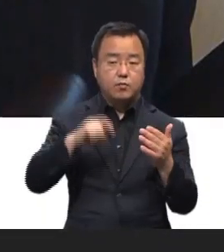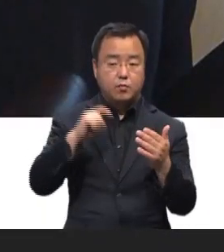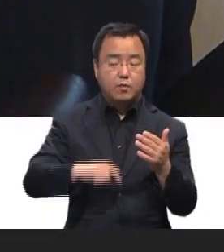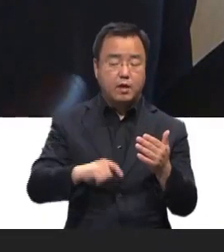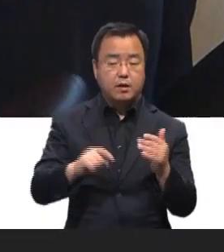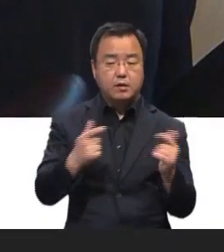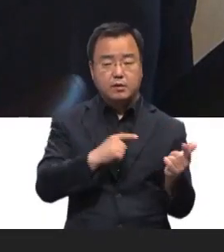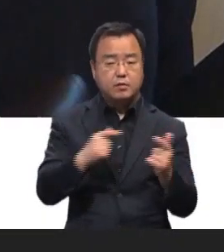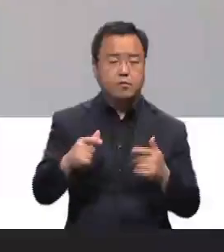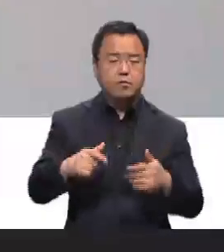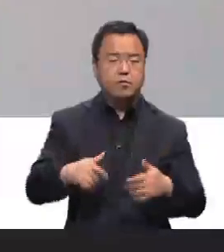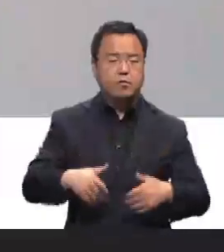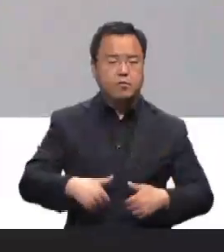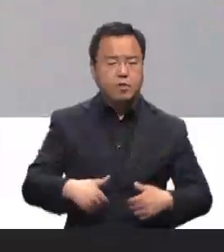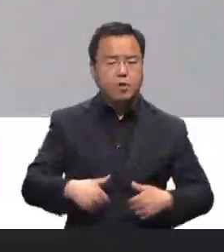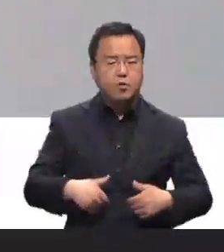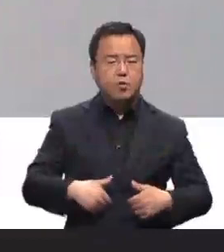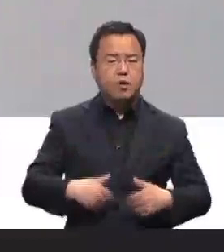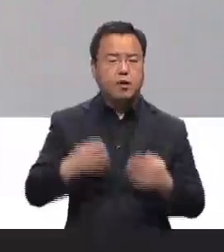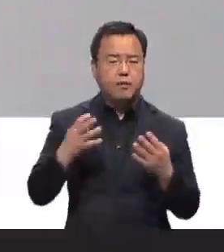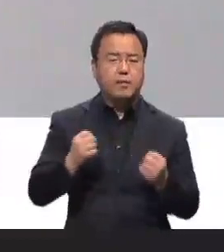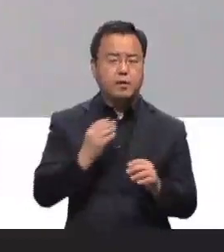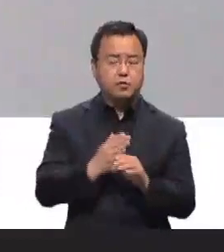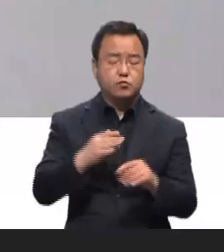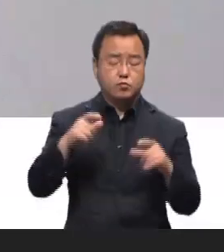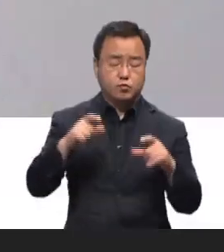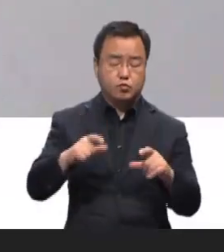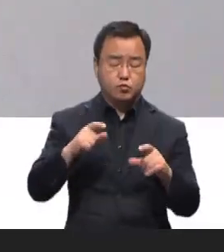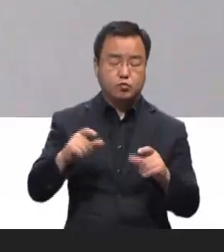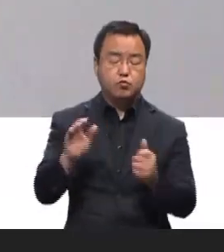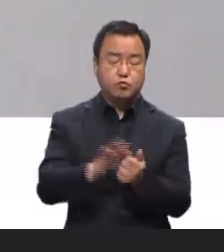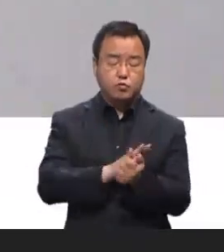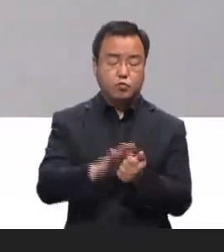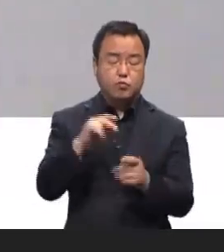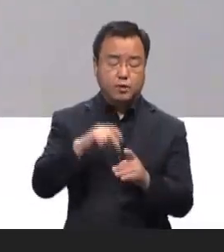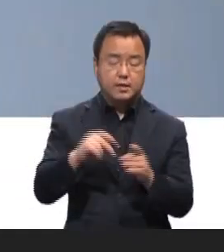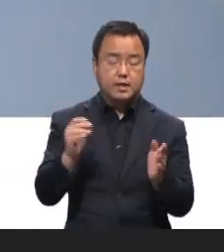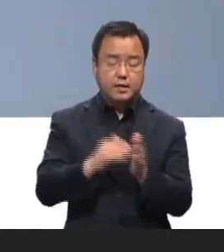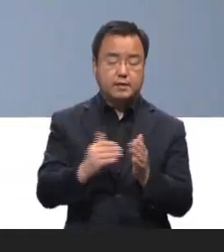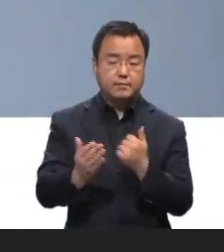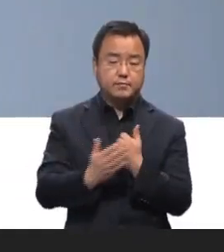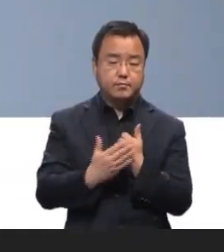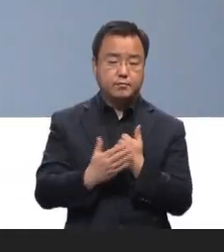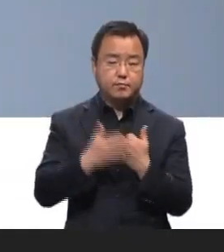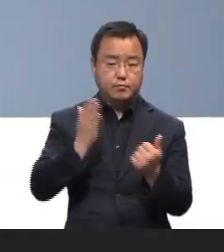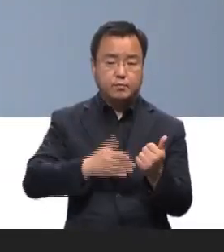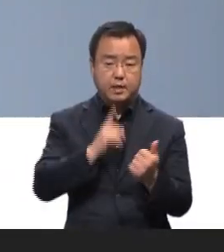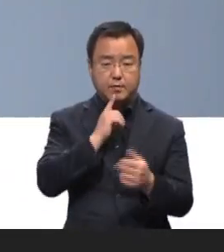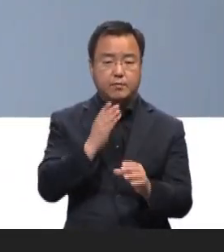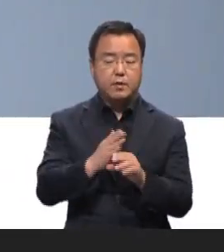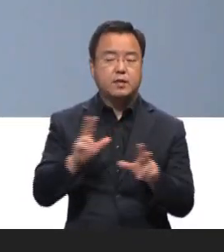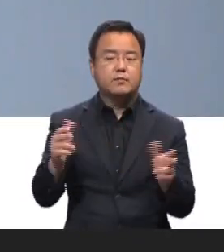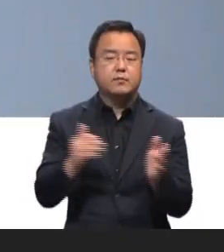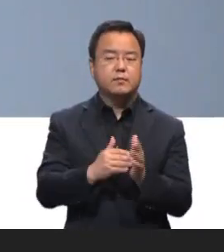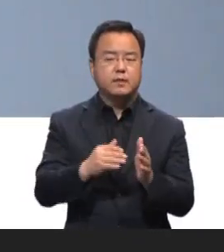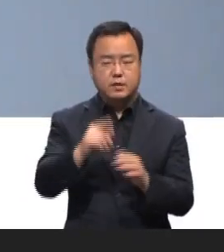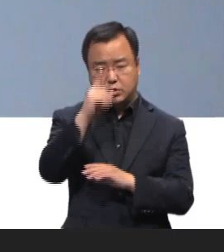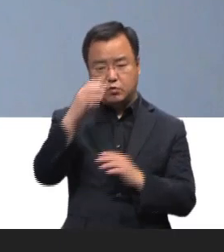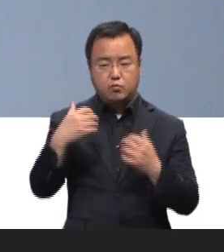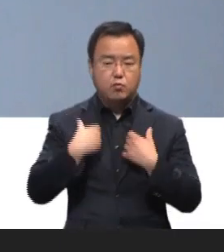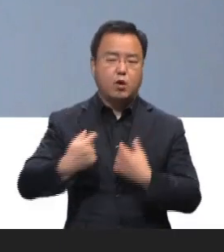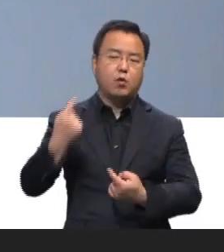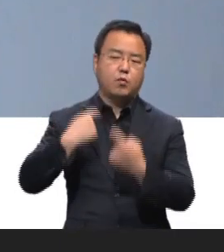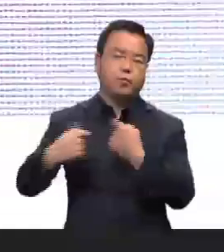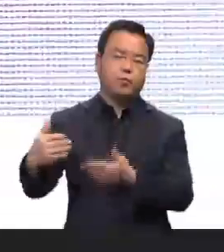지역 돌본 기관의 까지 지금 손에 1 빌려야 되는 상황이거든요 교육부가 지금까지는 대부분 학생들이 대항 신처럼 다바다 주다가